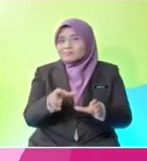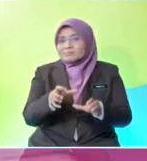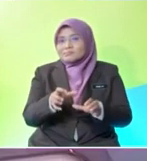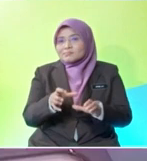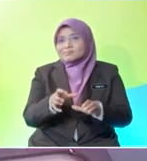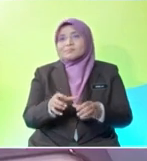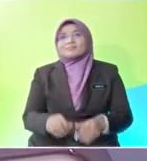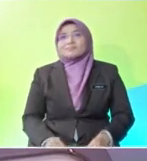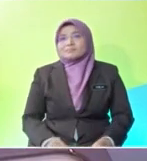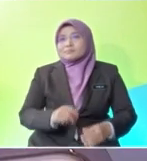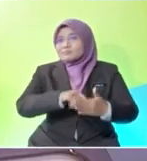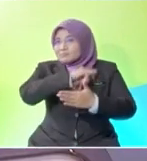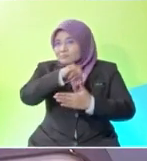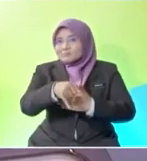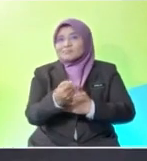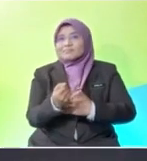nih Hani Hah